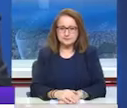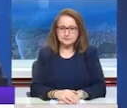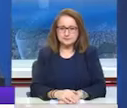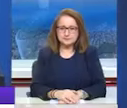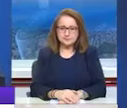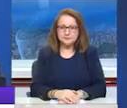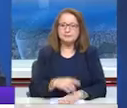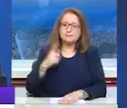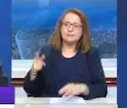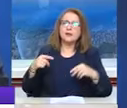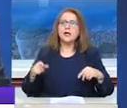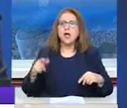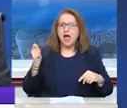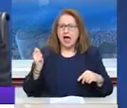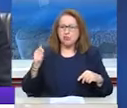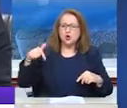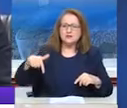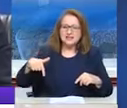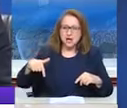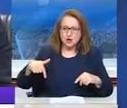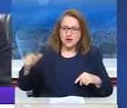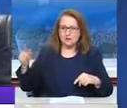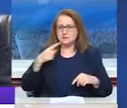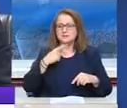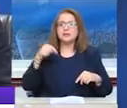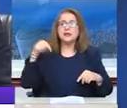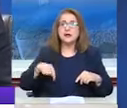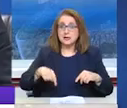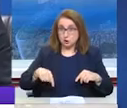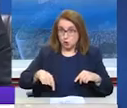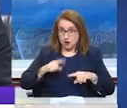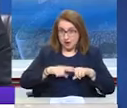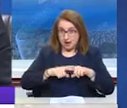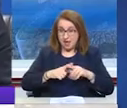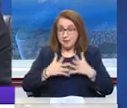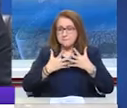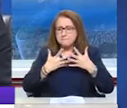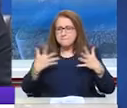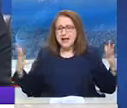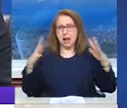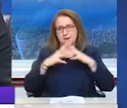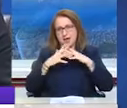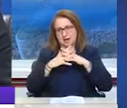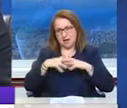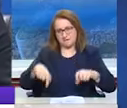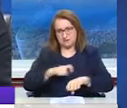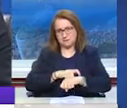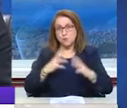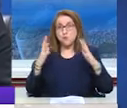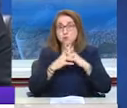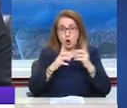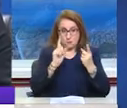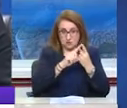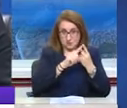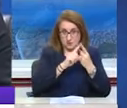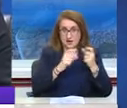Η πατρίδα μας δίνει μια πάρα πολύ μεγάλη μάχη σε δύο πεδία. Το ένα είναι το υγειονομικό πεδίο που ελπίζουμε